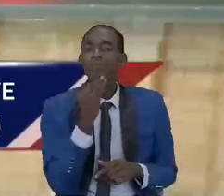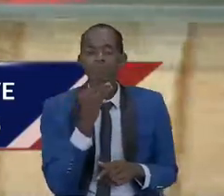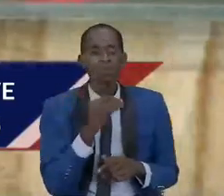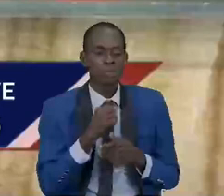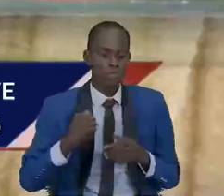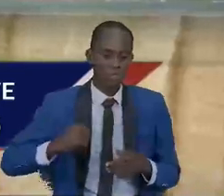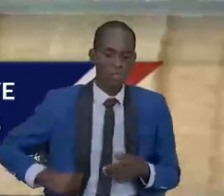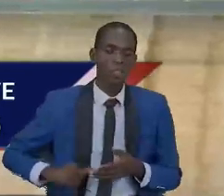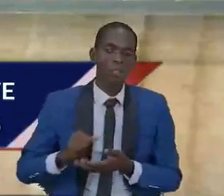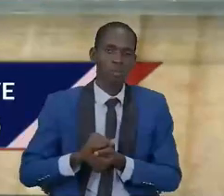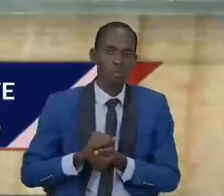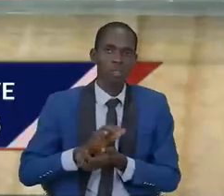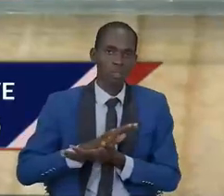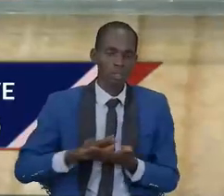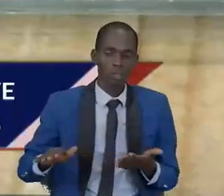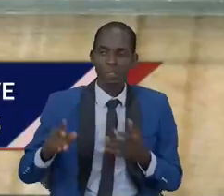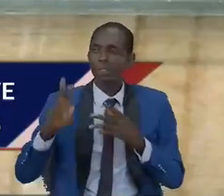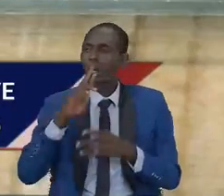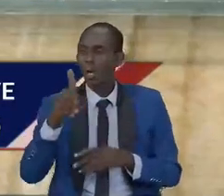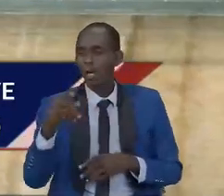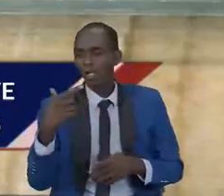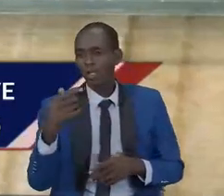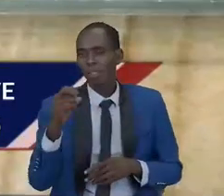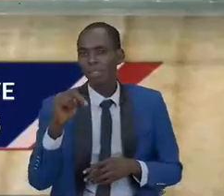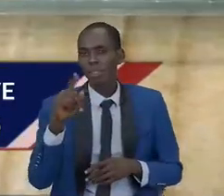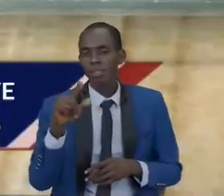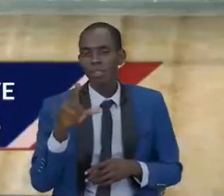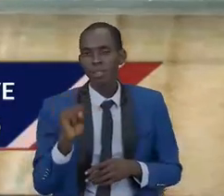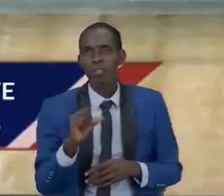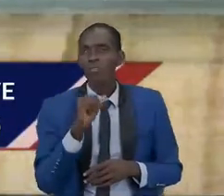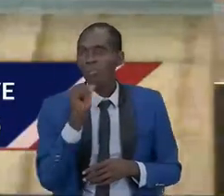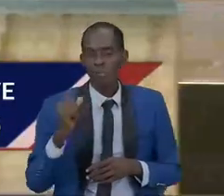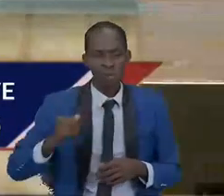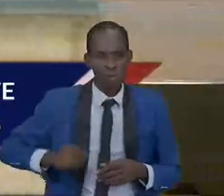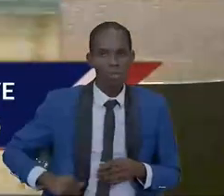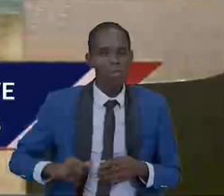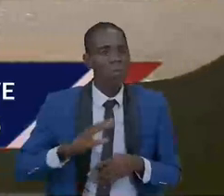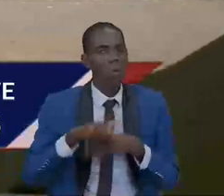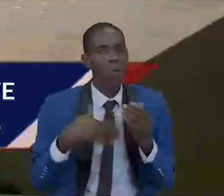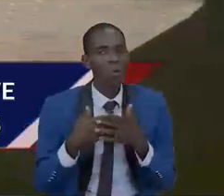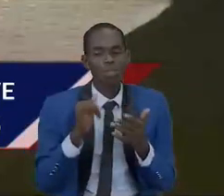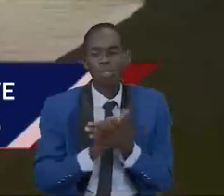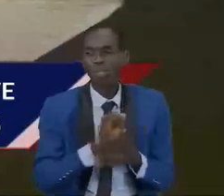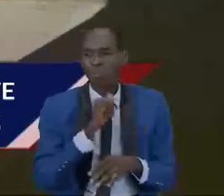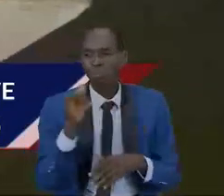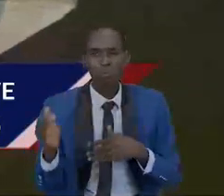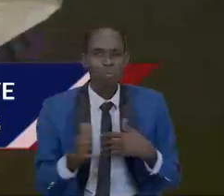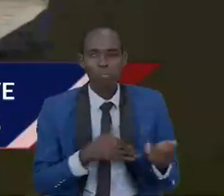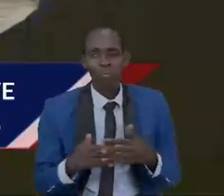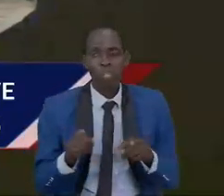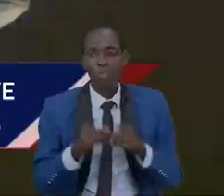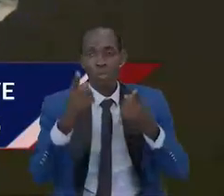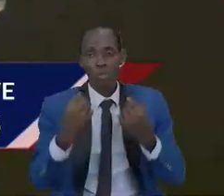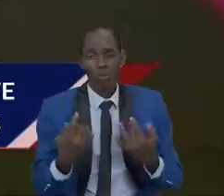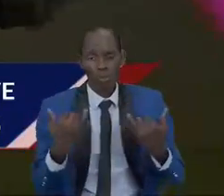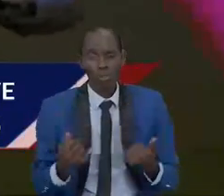vous êtes circoncis vous n'êtes pas vous n'êtes pas vous n'êtes pas sûr qu'on sait tout cela ne compte pas vous êtes venus maintenant à Christian et comme vous êtes venu à